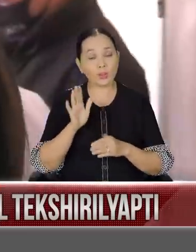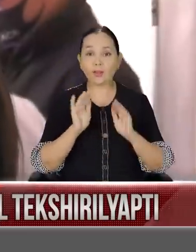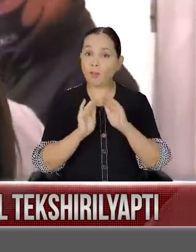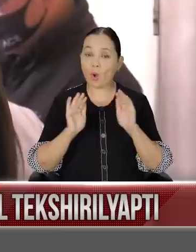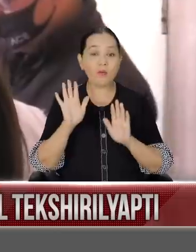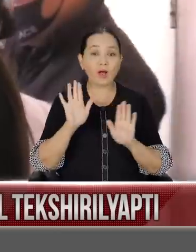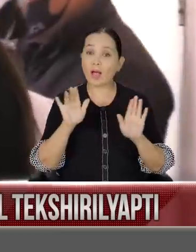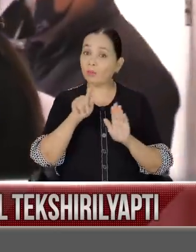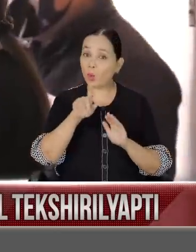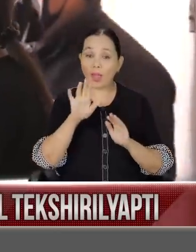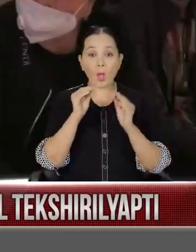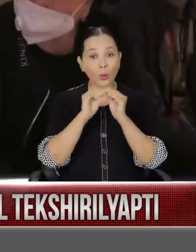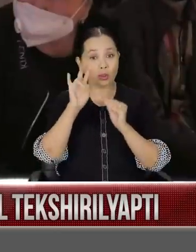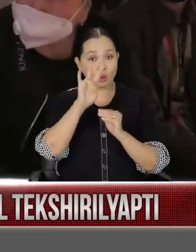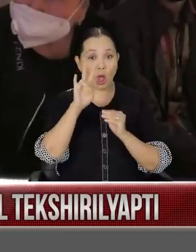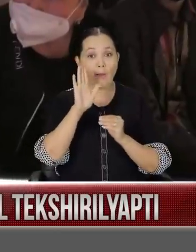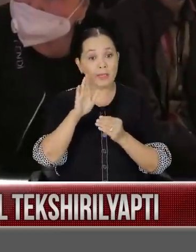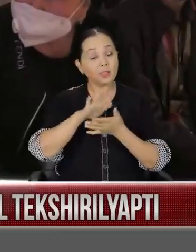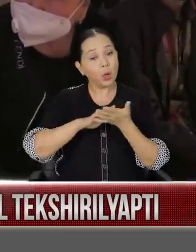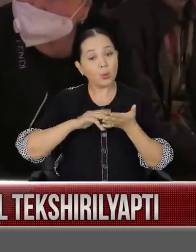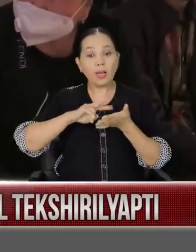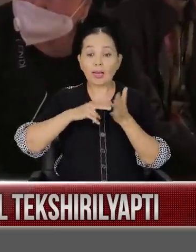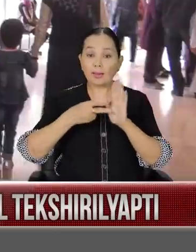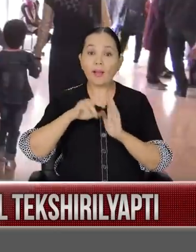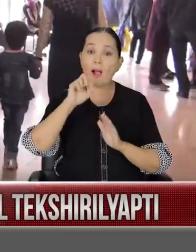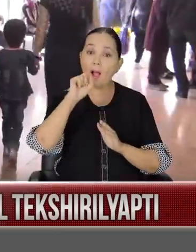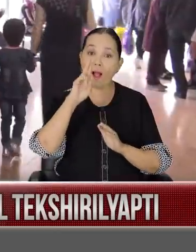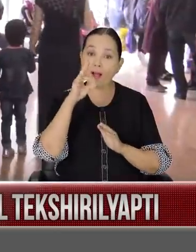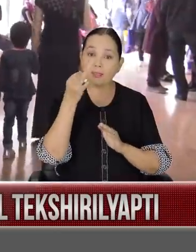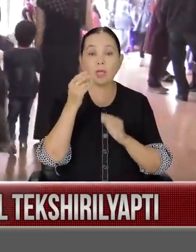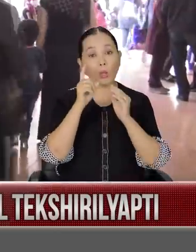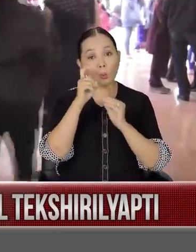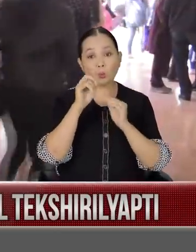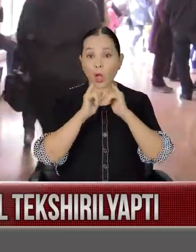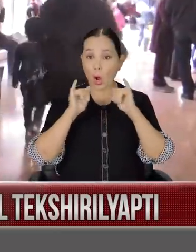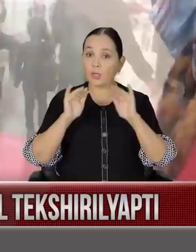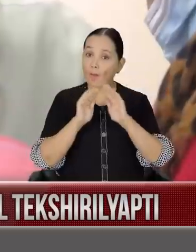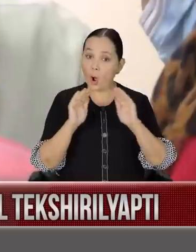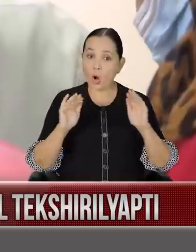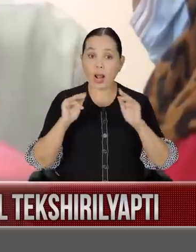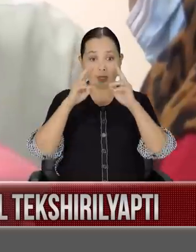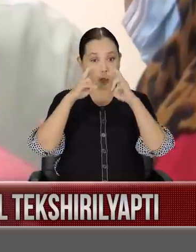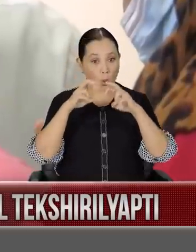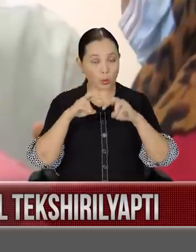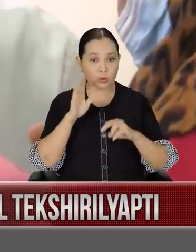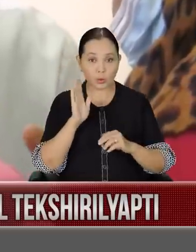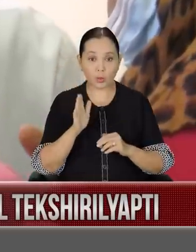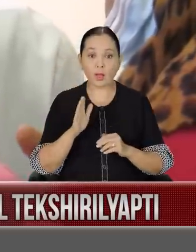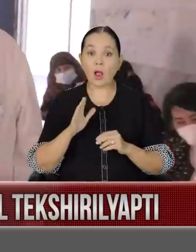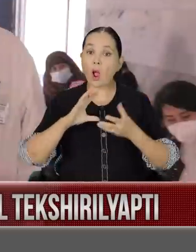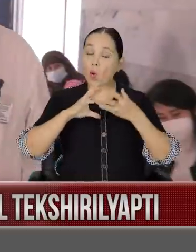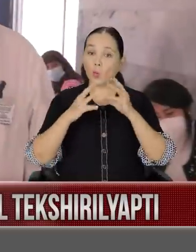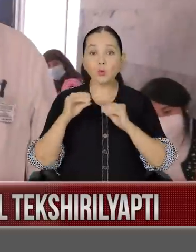bolalar faqat bular emas, 10-noyabrgacha o'tkazilishi reja qilingan aksiyada bir kunda 100 dan ortiq bemor bolalar tibbiy ko'rikdan o'tishgan.